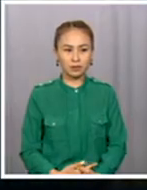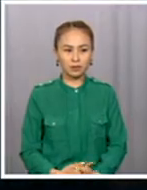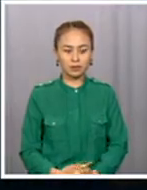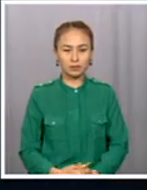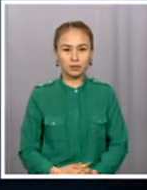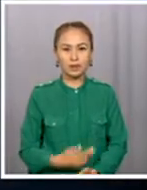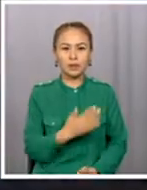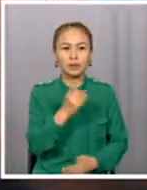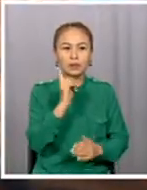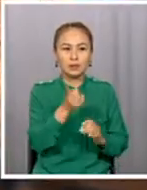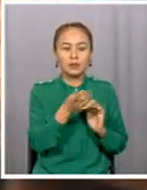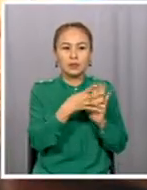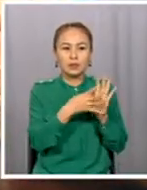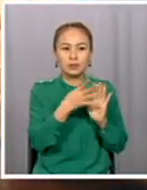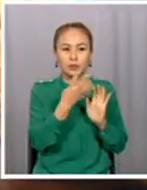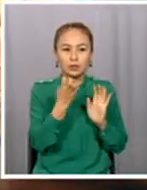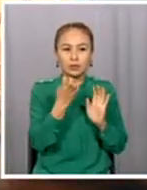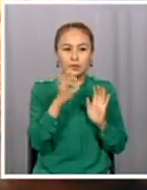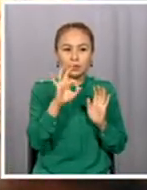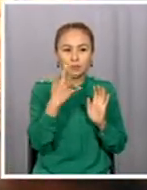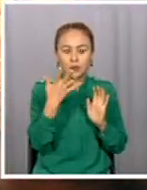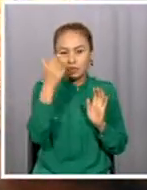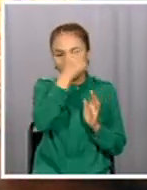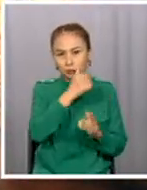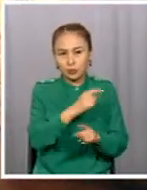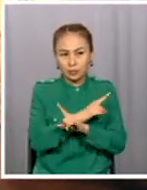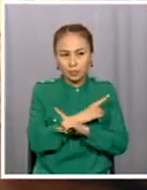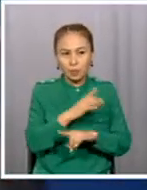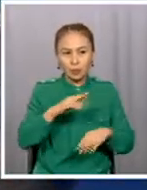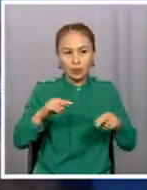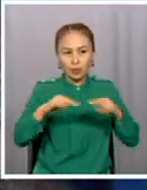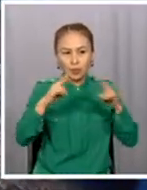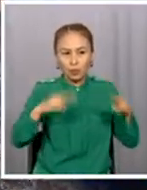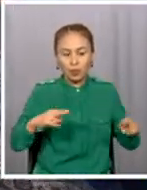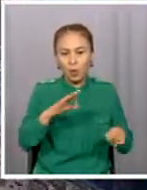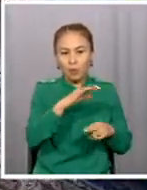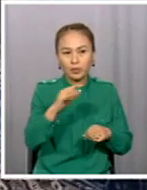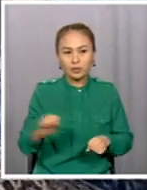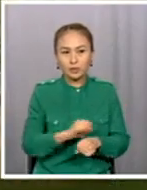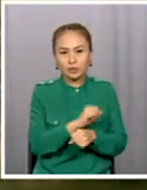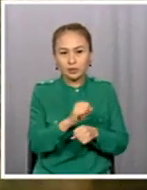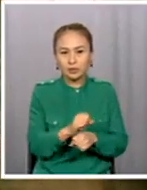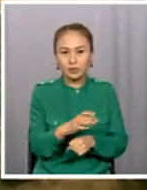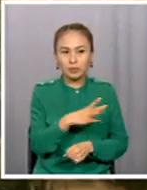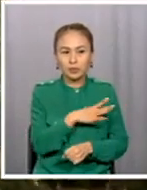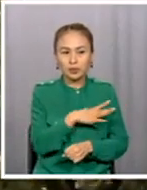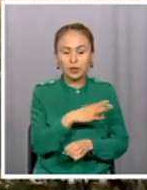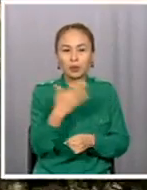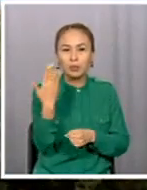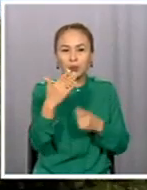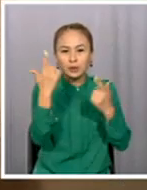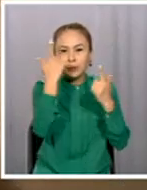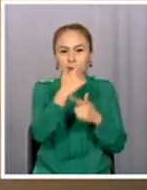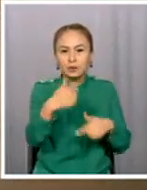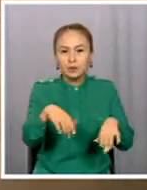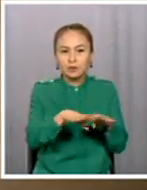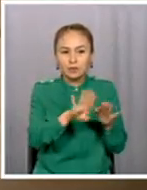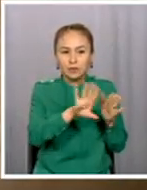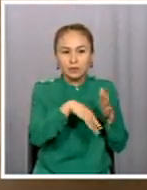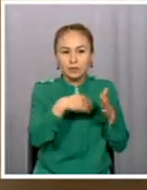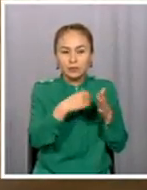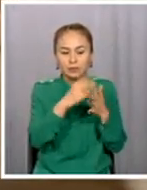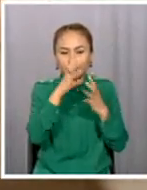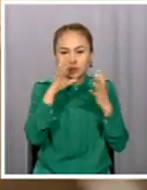Ол 1405 жылы өмірден озар, содан кейін кесенені салу жұмыстары тоқтаған дейді. Бұл деректі осы күнге дейін